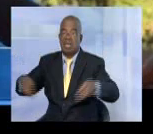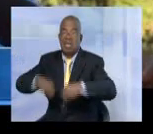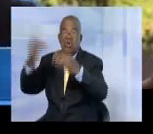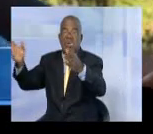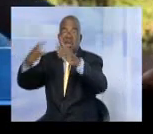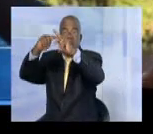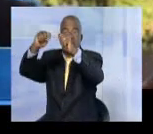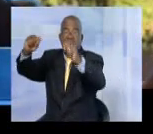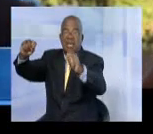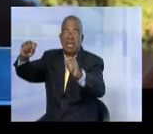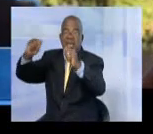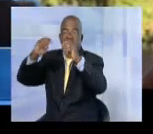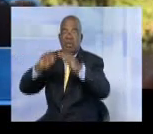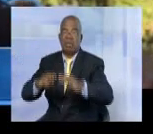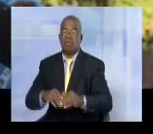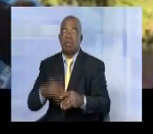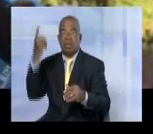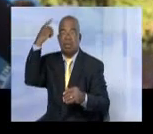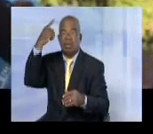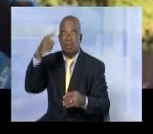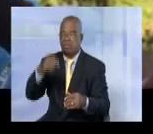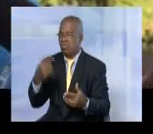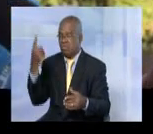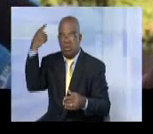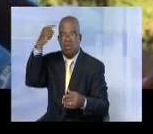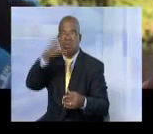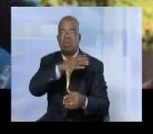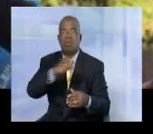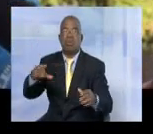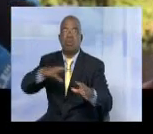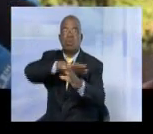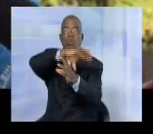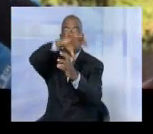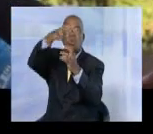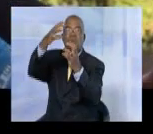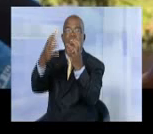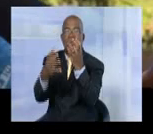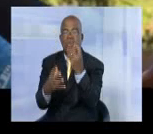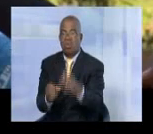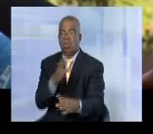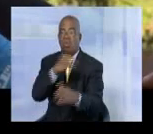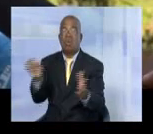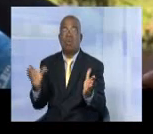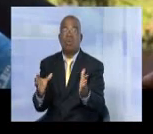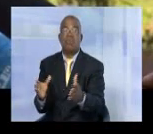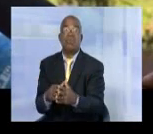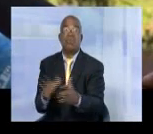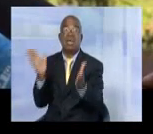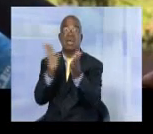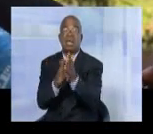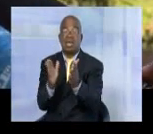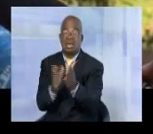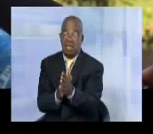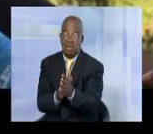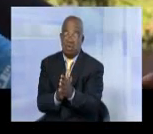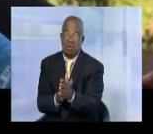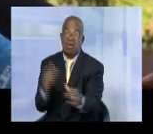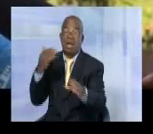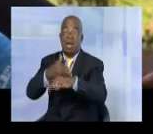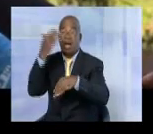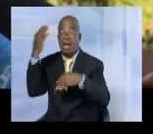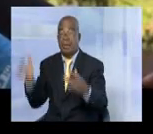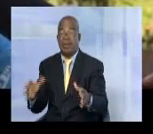tôles dans chacun des 4 villages qui ont des murs construits. Donc aujourd'hui, les tôles sont offertes, les charpentes